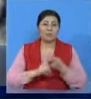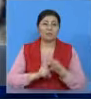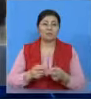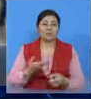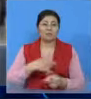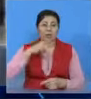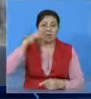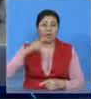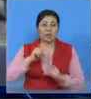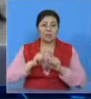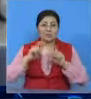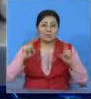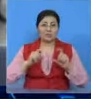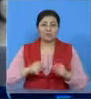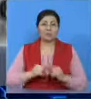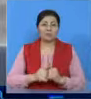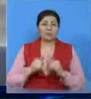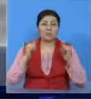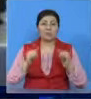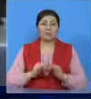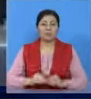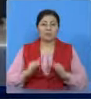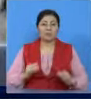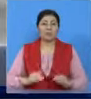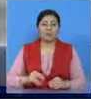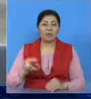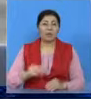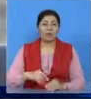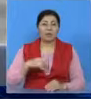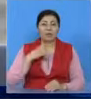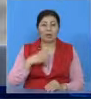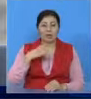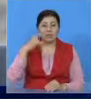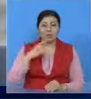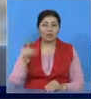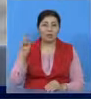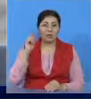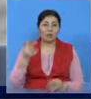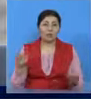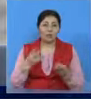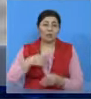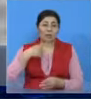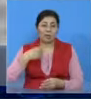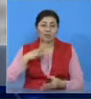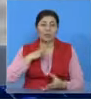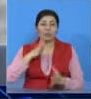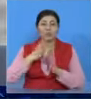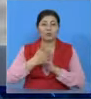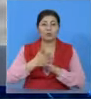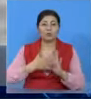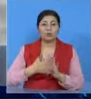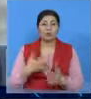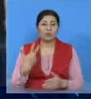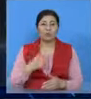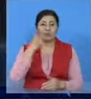қазақ мектебі арғарай дамиды. Балдарыңызды қазақша беріңіздер деп үгіт насихат жүргізудің арқасында міне биыл 30 жыл